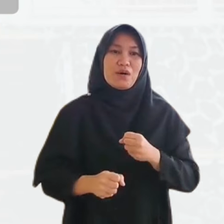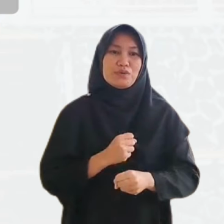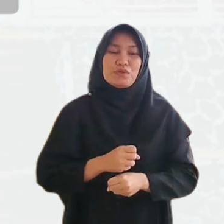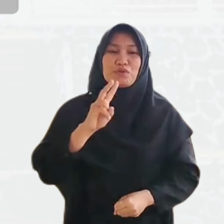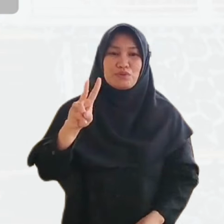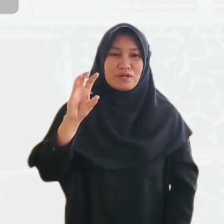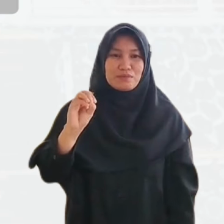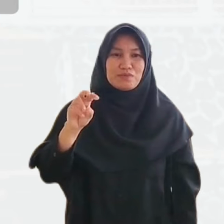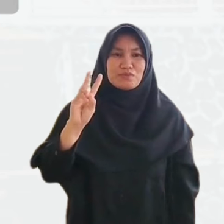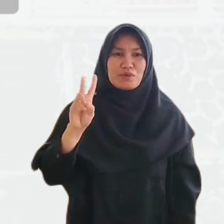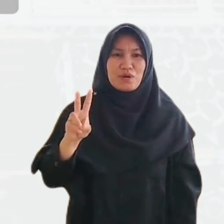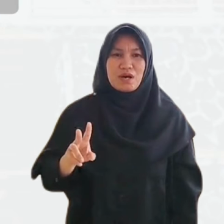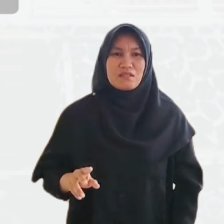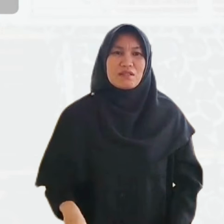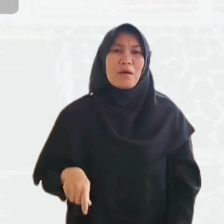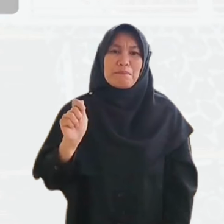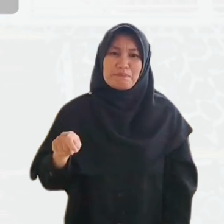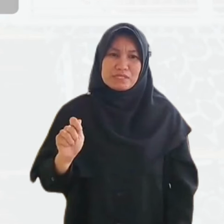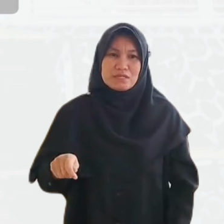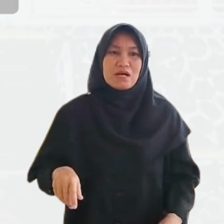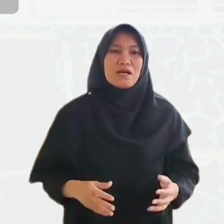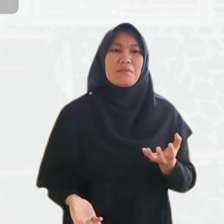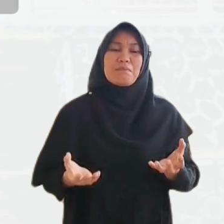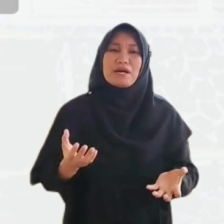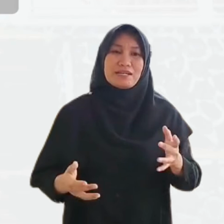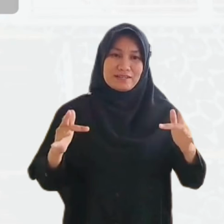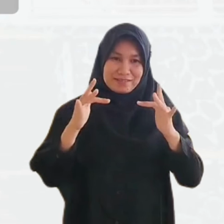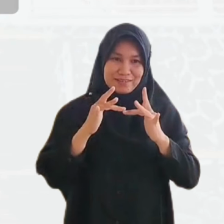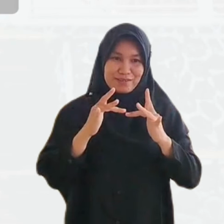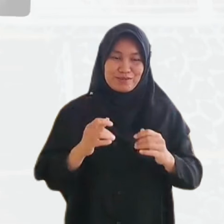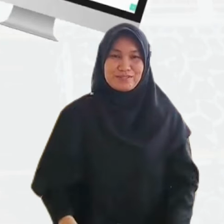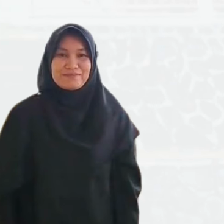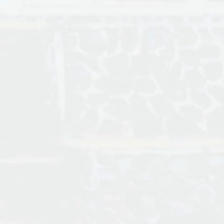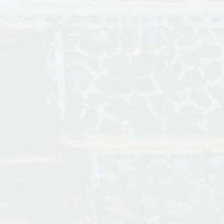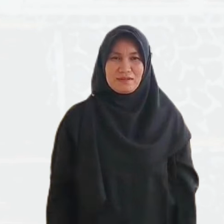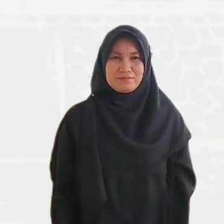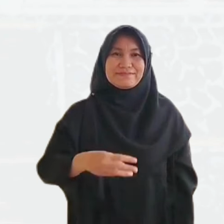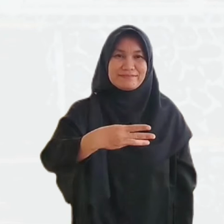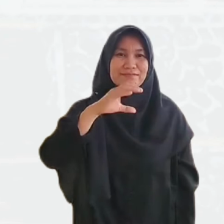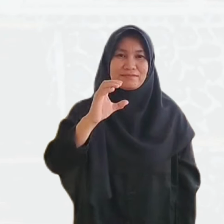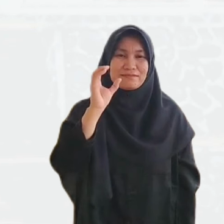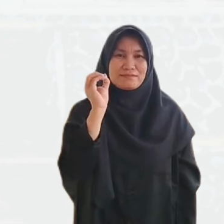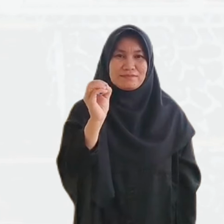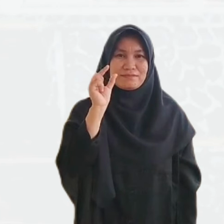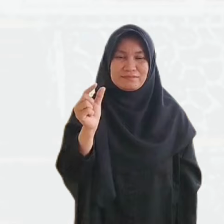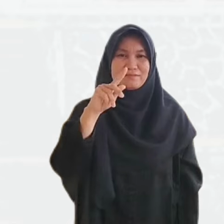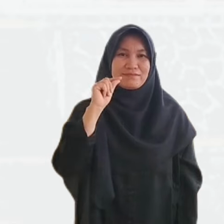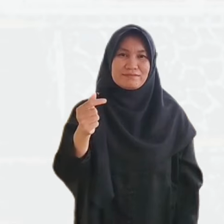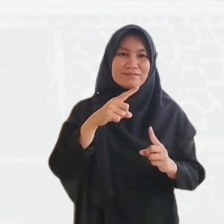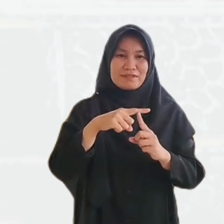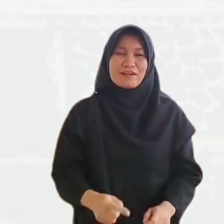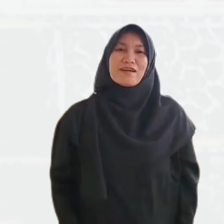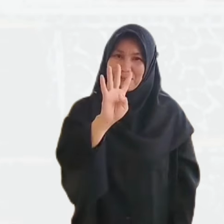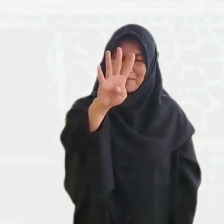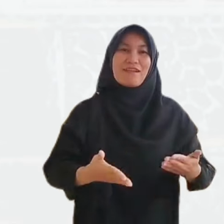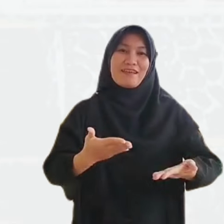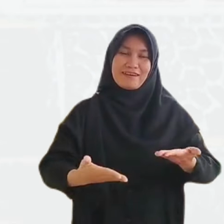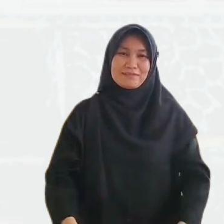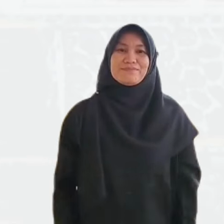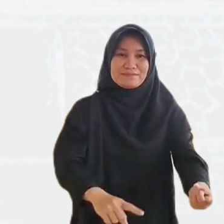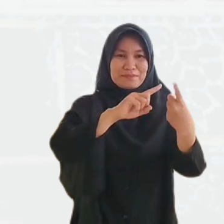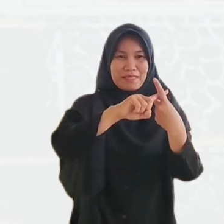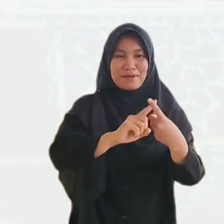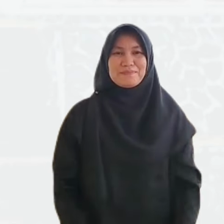tentang administrasi perkara dan persidangan di pengadilan secara elektronik. e-Court menyediakan 4 layanan utama.